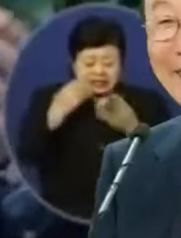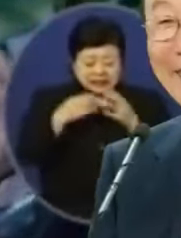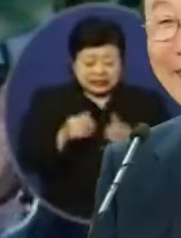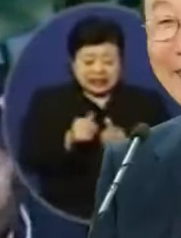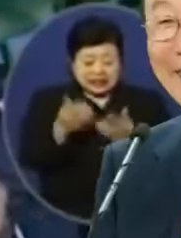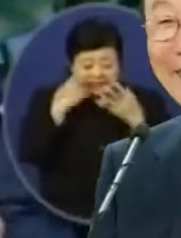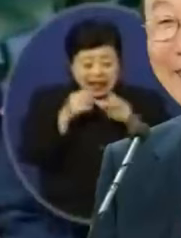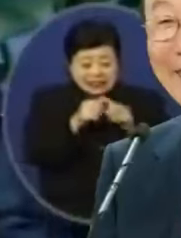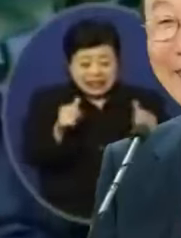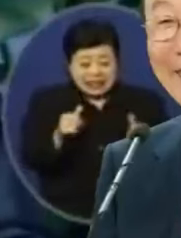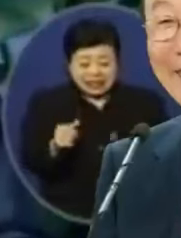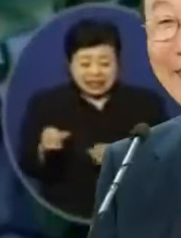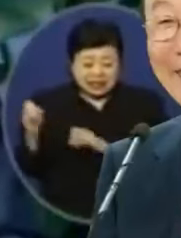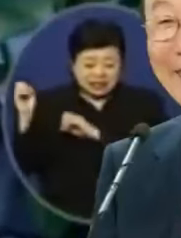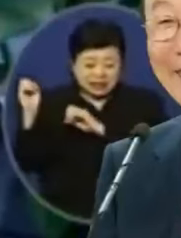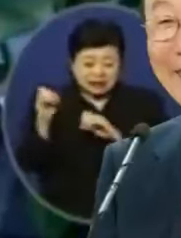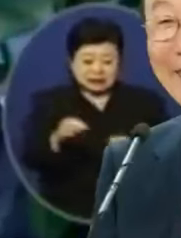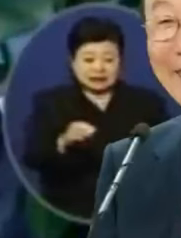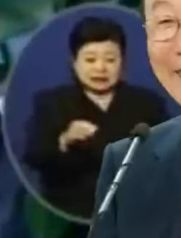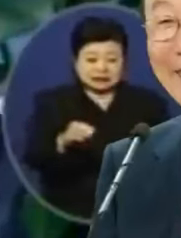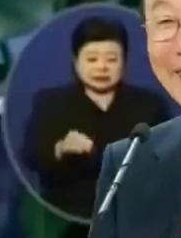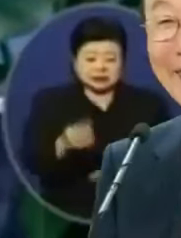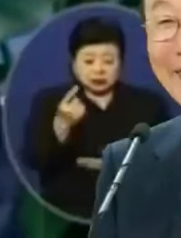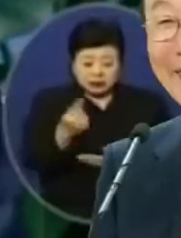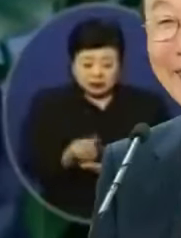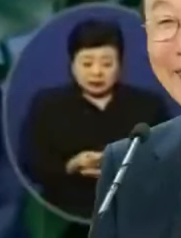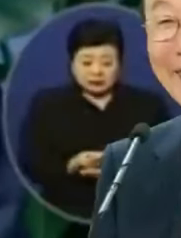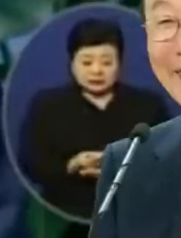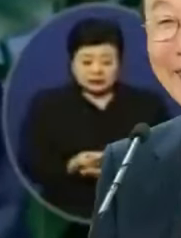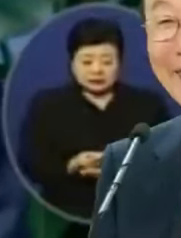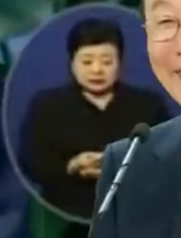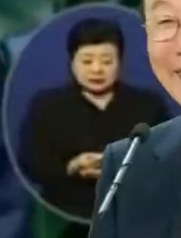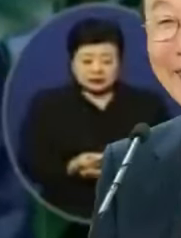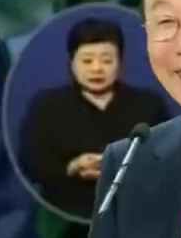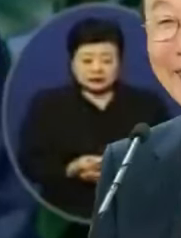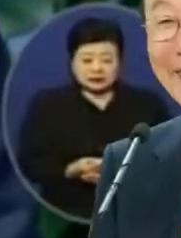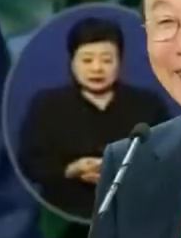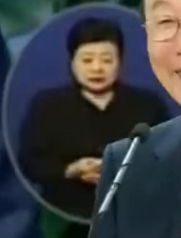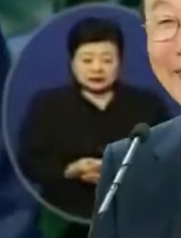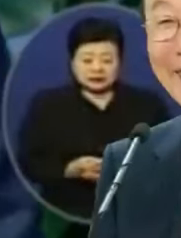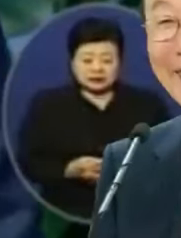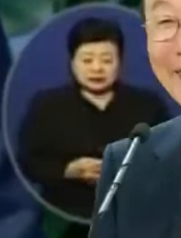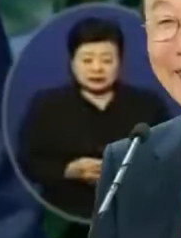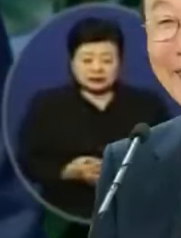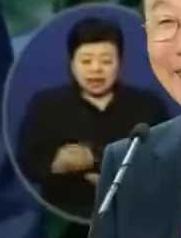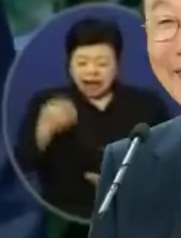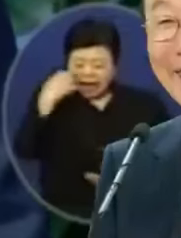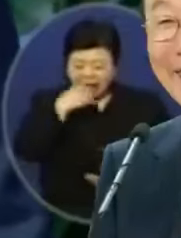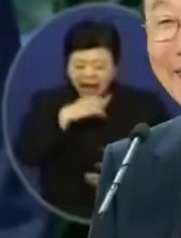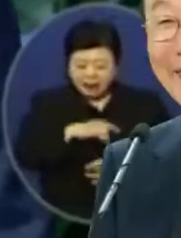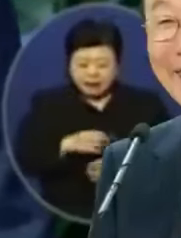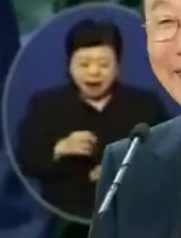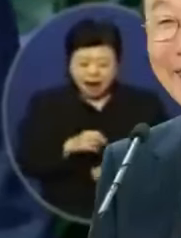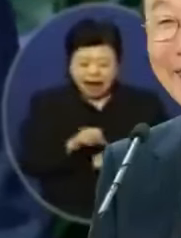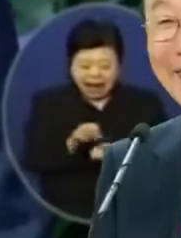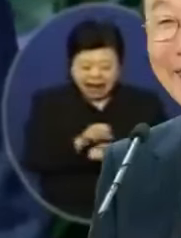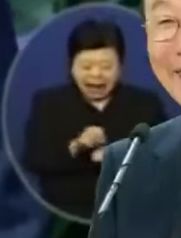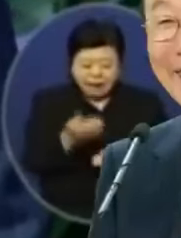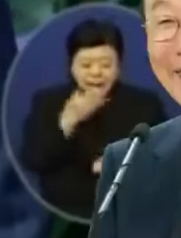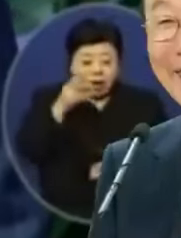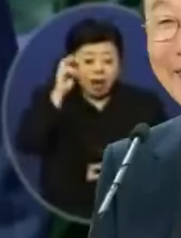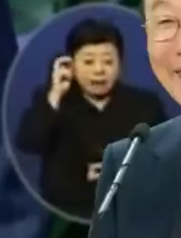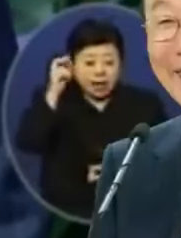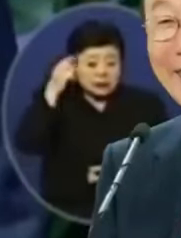다니엘이 굴 속에 달아매서 내려오니까 우리 생각에는 그냥 달라들어 뼈까지 부서뜨릴 것이라고